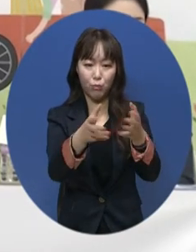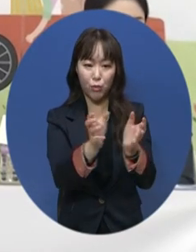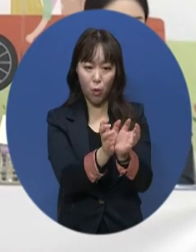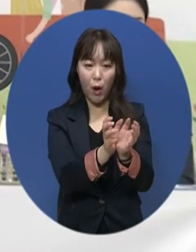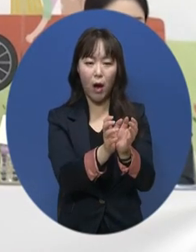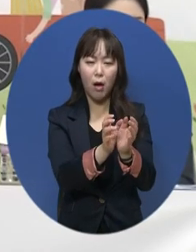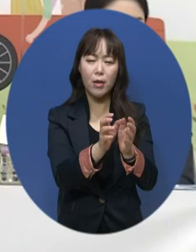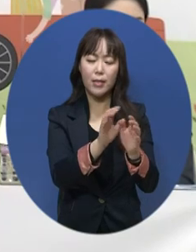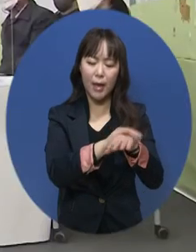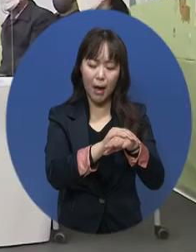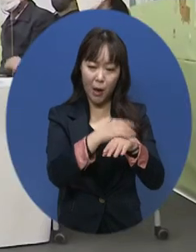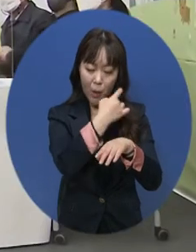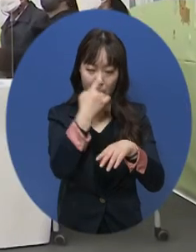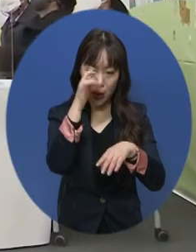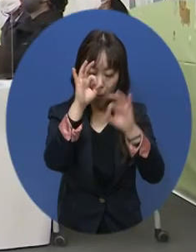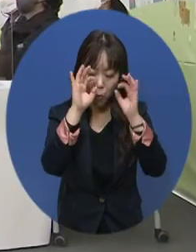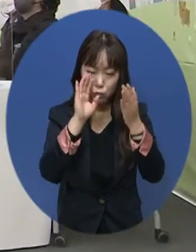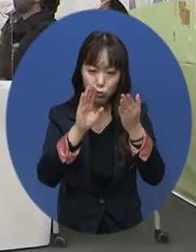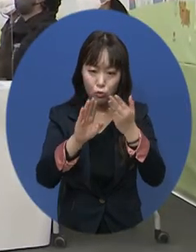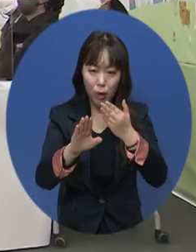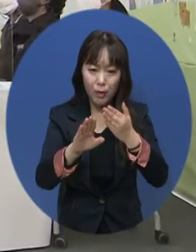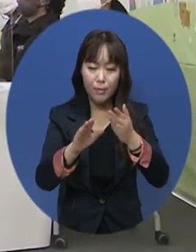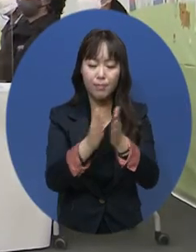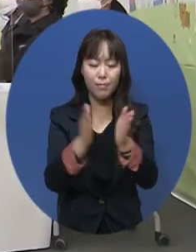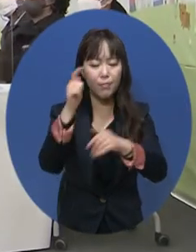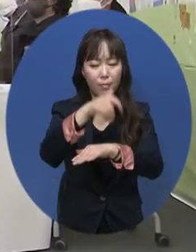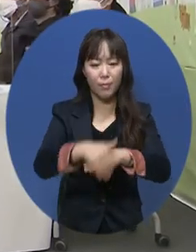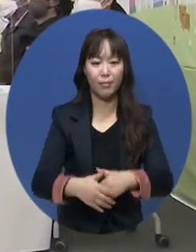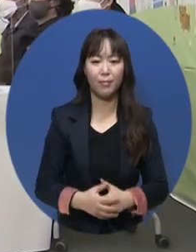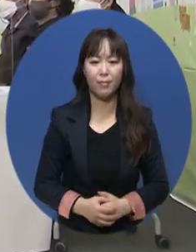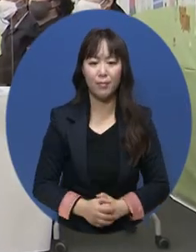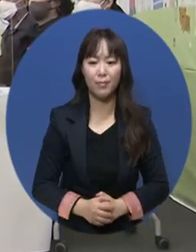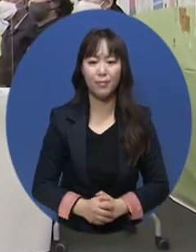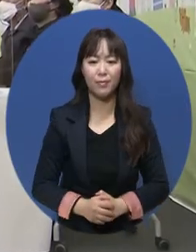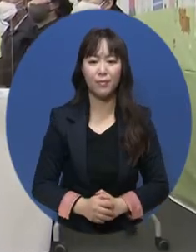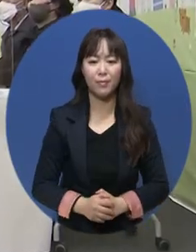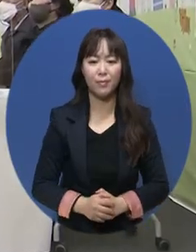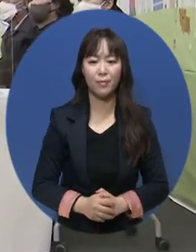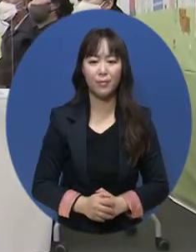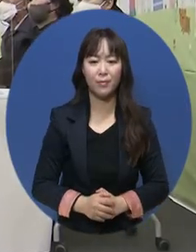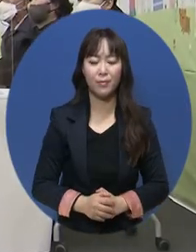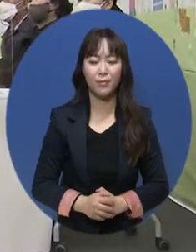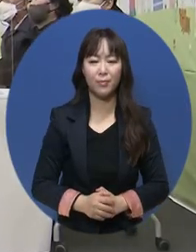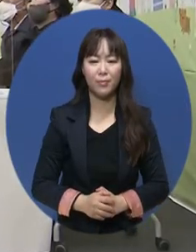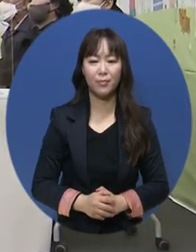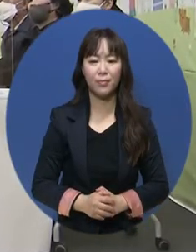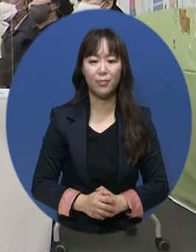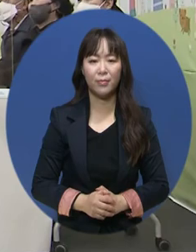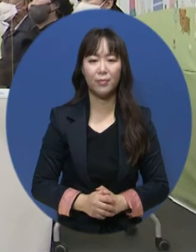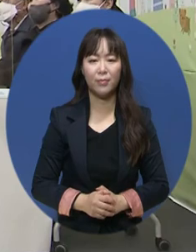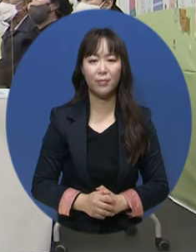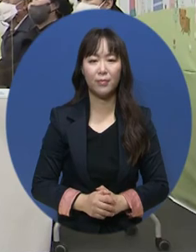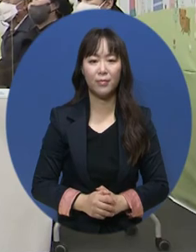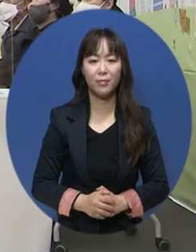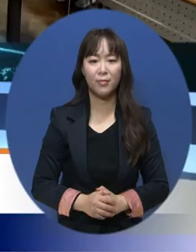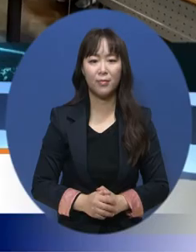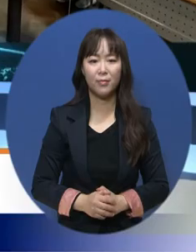부서와 적극적으로 검토해 반영하겠다고 밝혔습니다. 지금까지 복지TV 전북방송